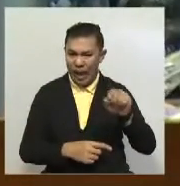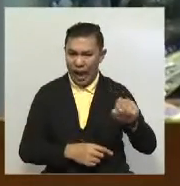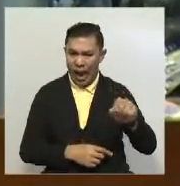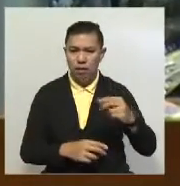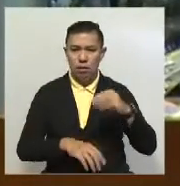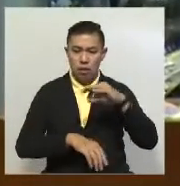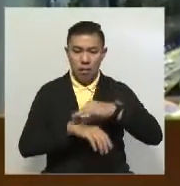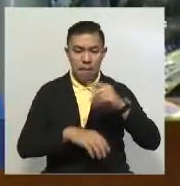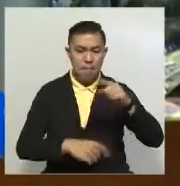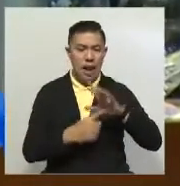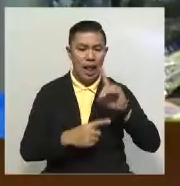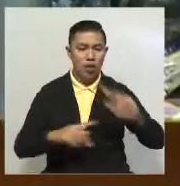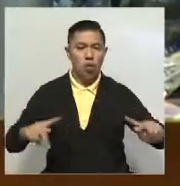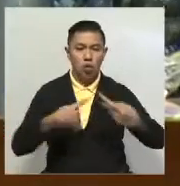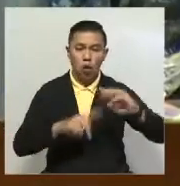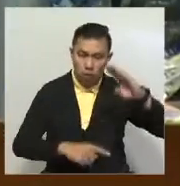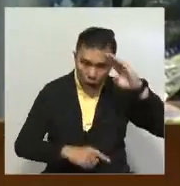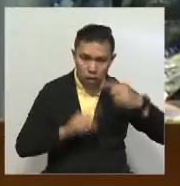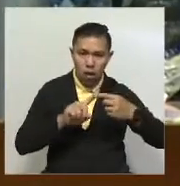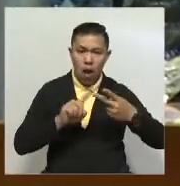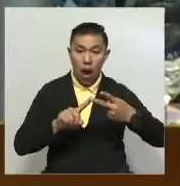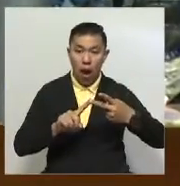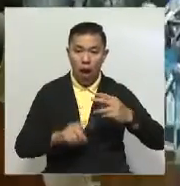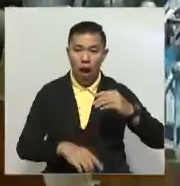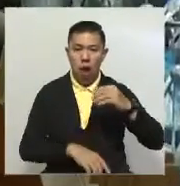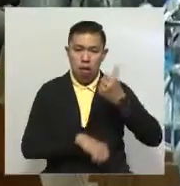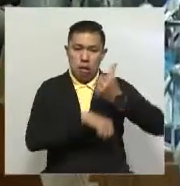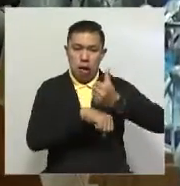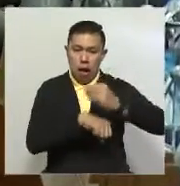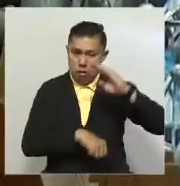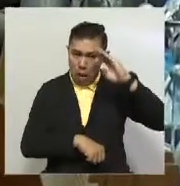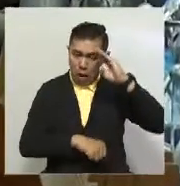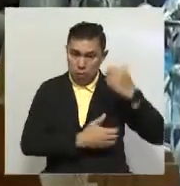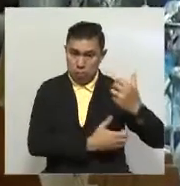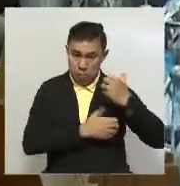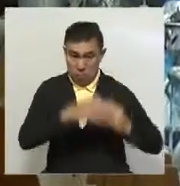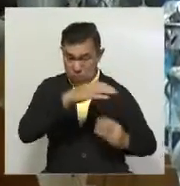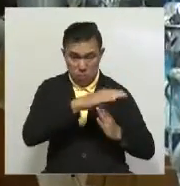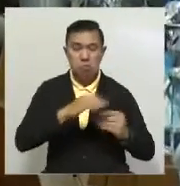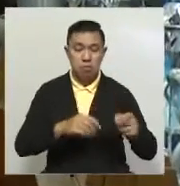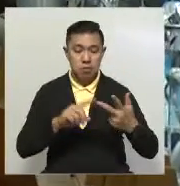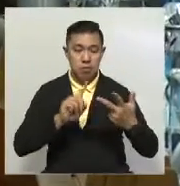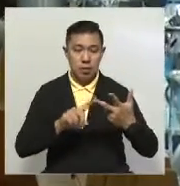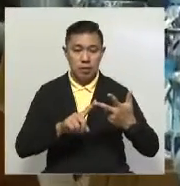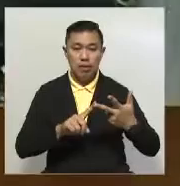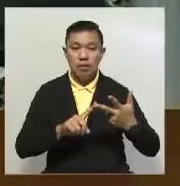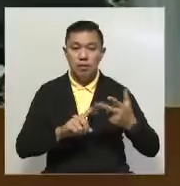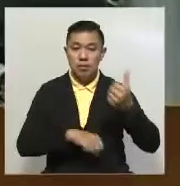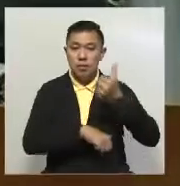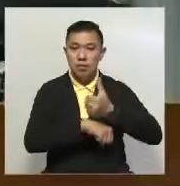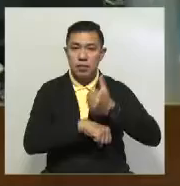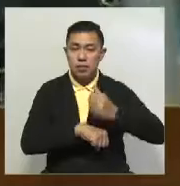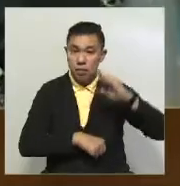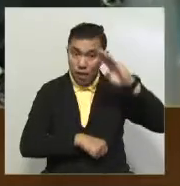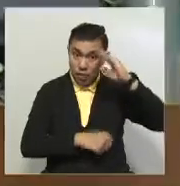จันทร์ปลัดกระทรวงกลาโหมพลเอกธันชัยยันศรีสุวรรณผู้บัญชาการทหารสูงสุดพลเอกเฉลิมชัยสิทธิศาสตร์ผู้บัญ